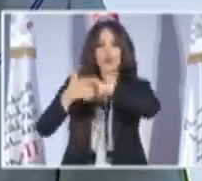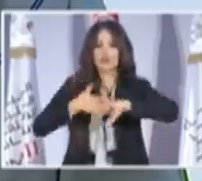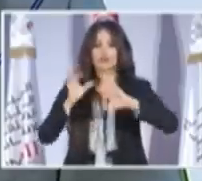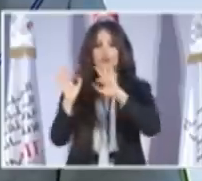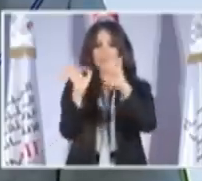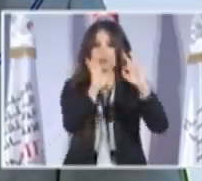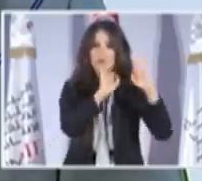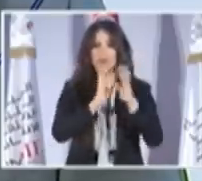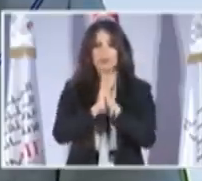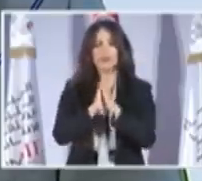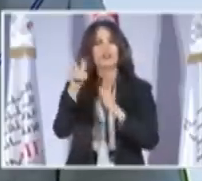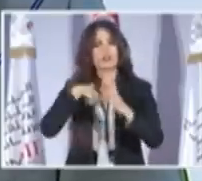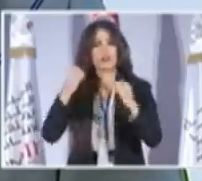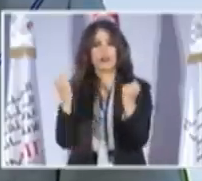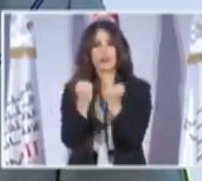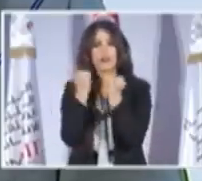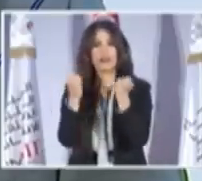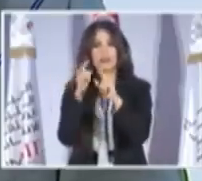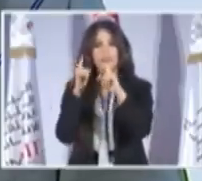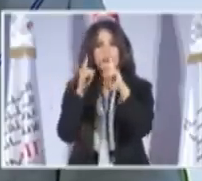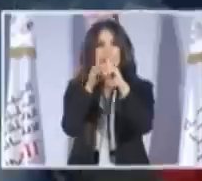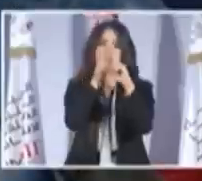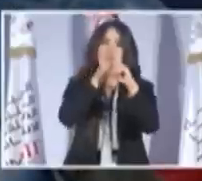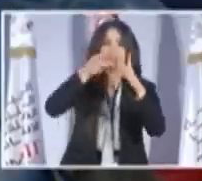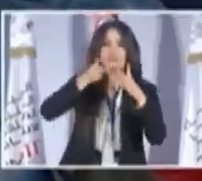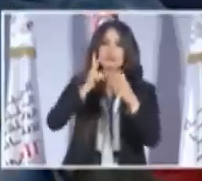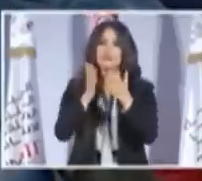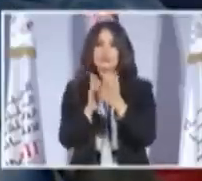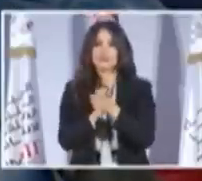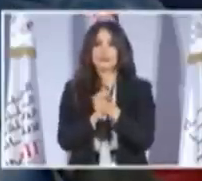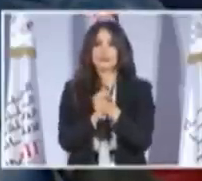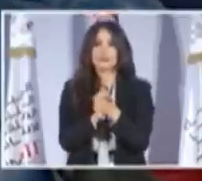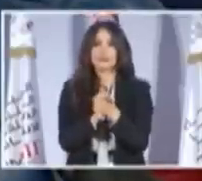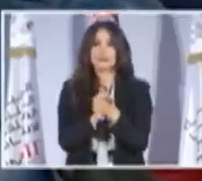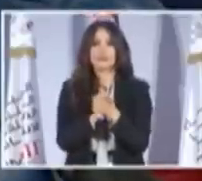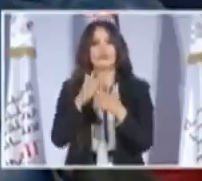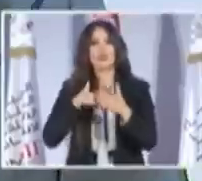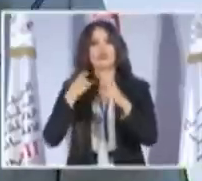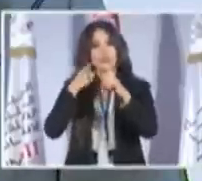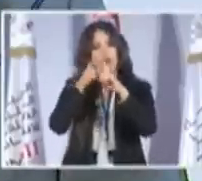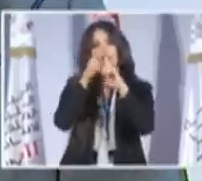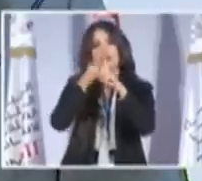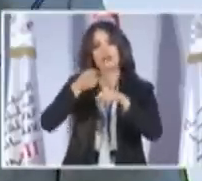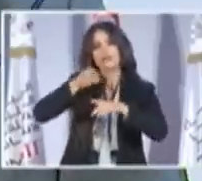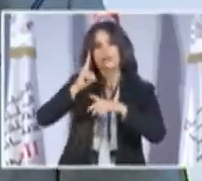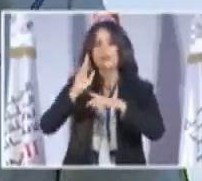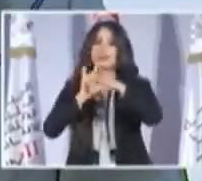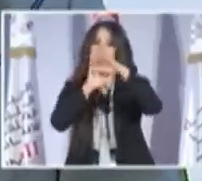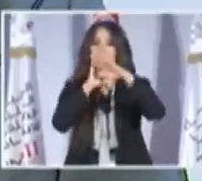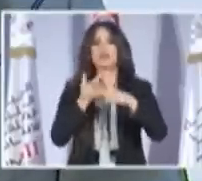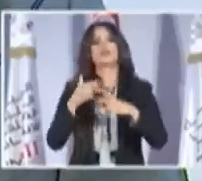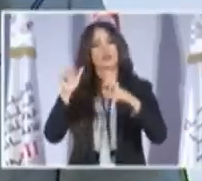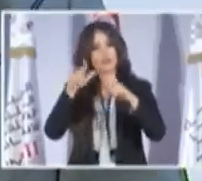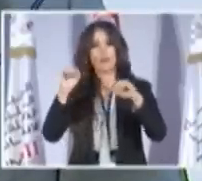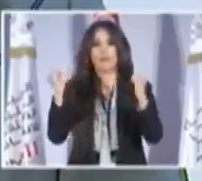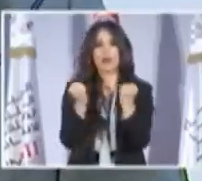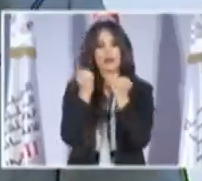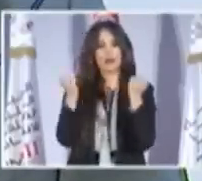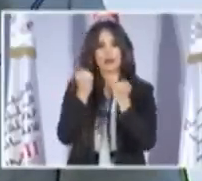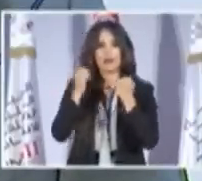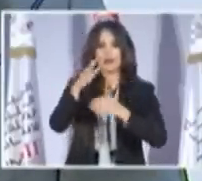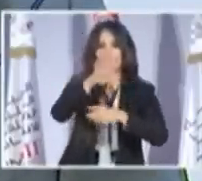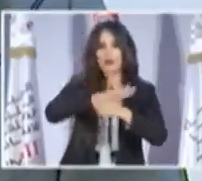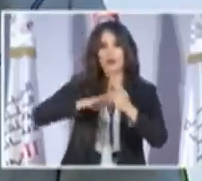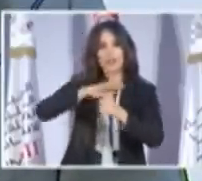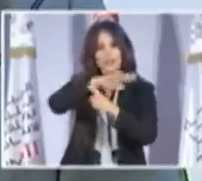لانه الحمله تشمل اكثر من اه من اه وسائل الاتصال السمعي البصري عن الانشطه الميدانيه وعن تمويل